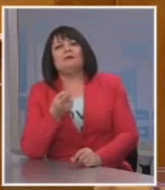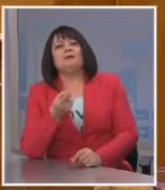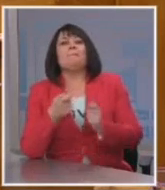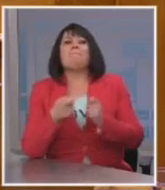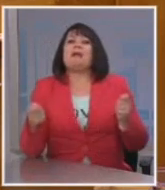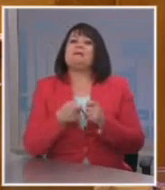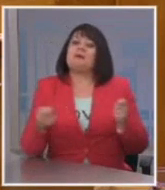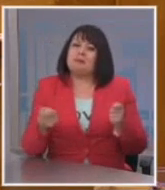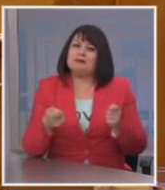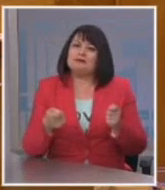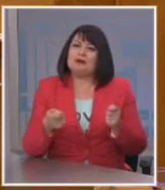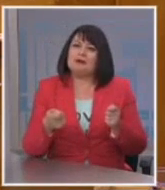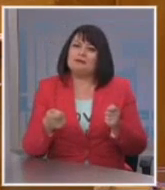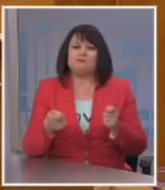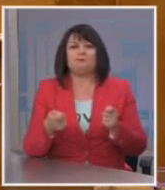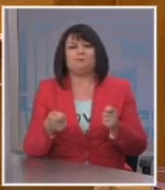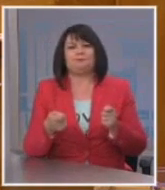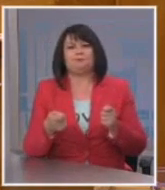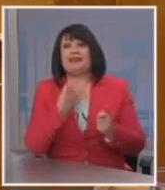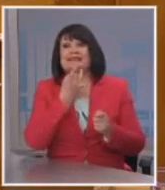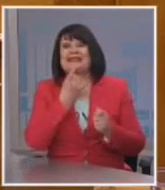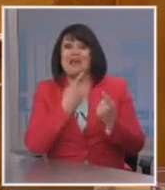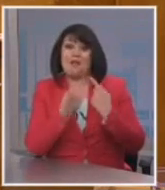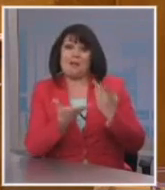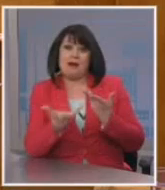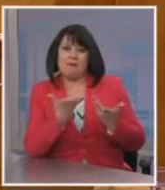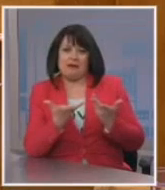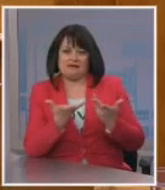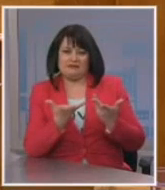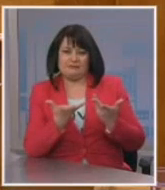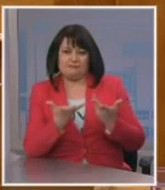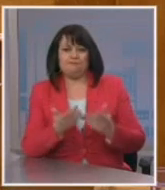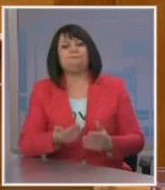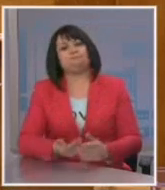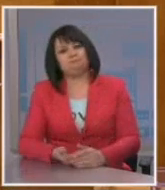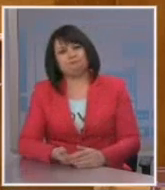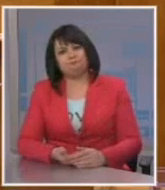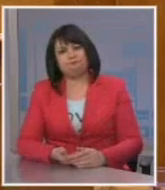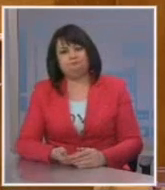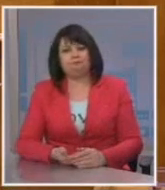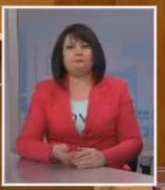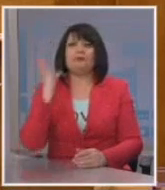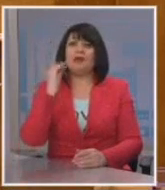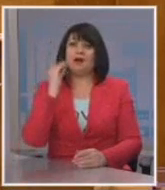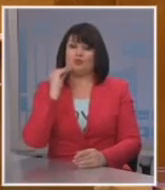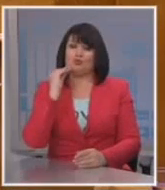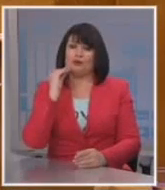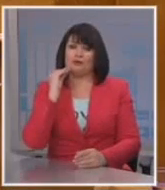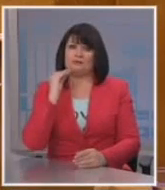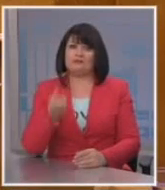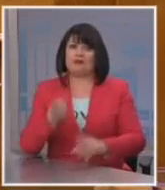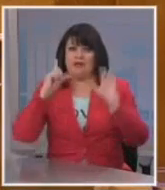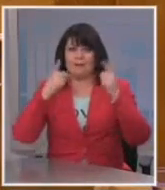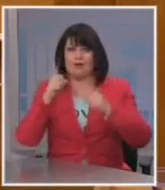οποία παίρνονται μετά από σκληρή διαπραγμάτευση αυτή την κυβέρνηση. Άκουσα τον αρχηγό της αξιωματικής αντιπολίτευσης να μιλάει